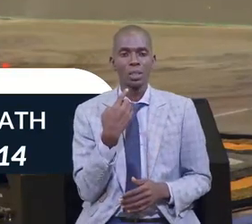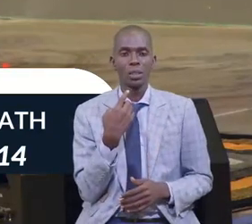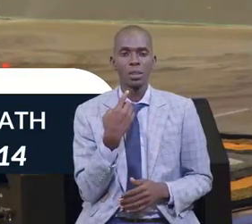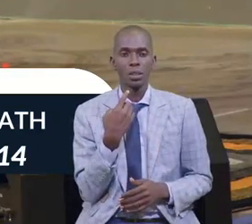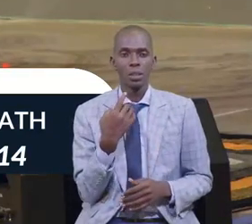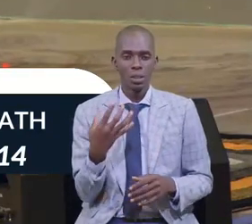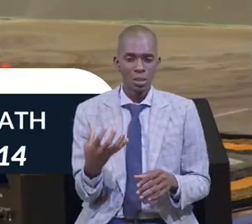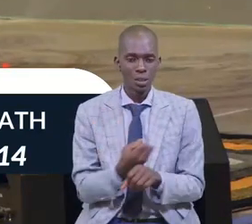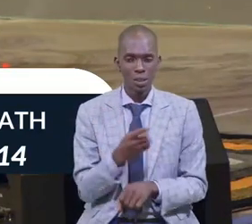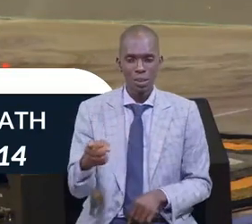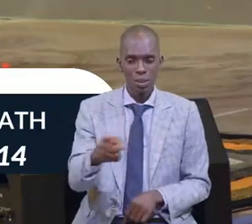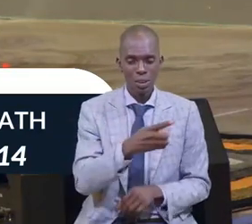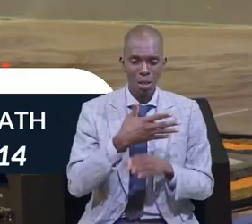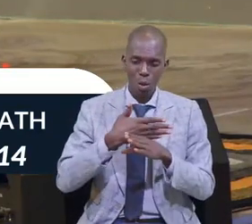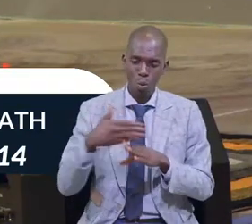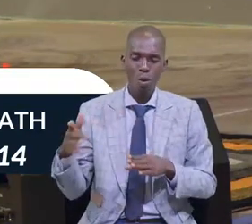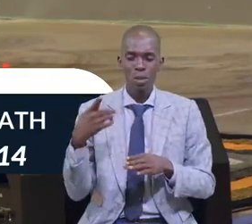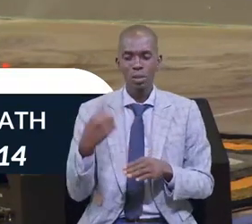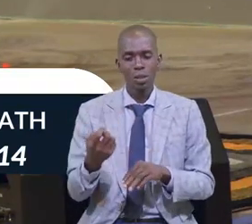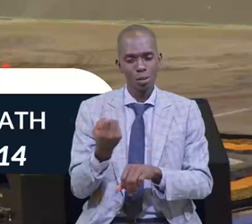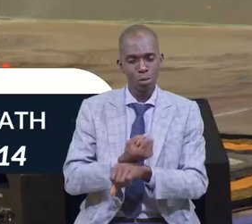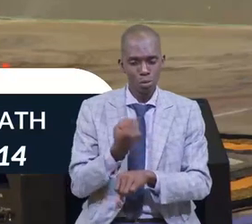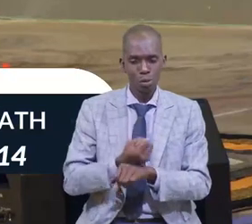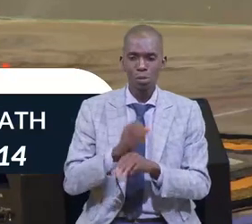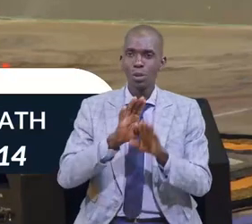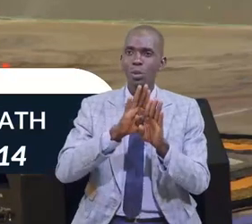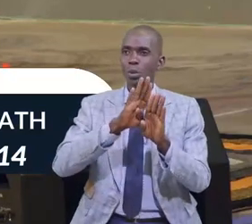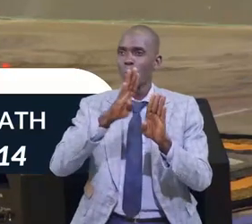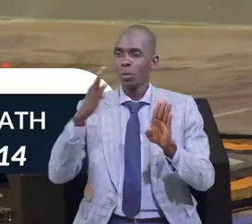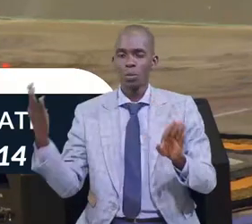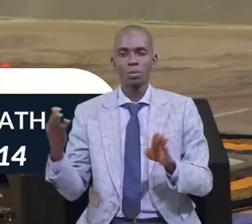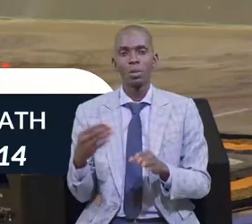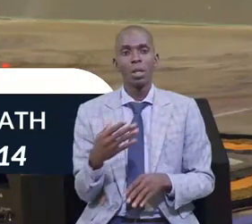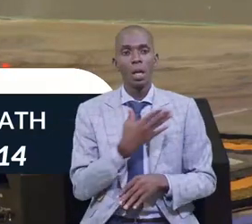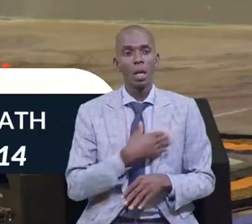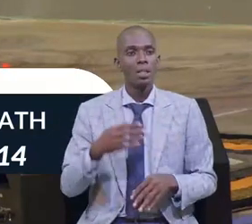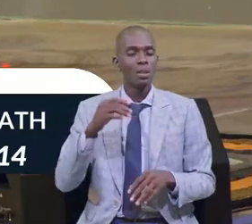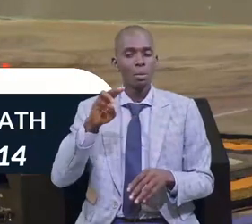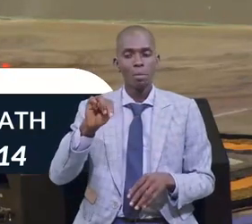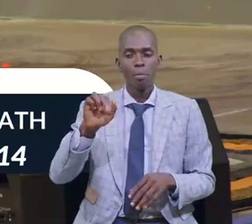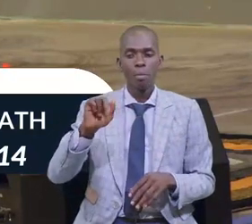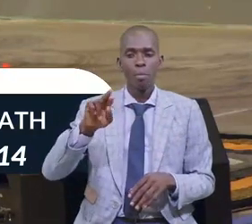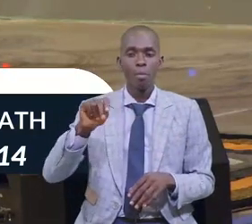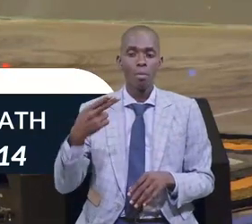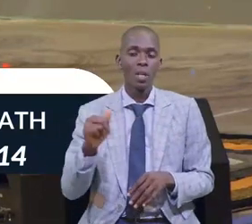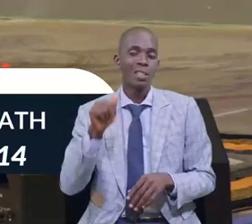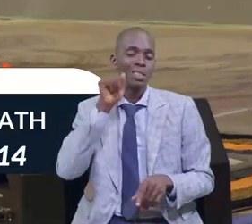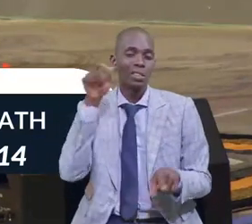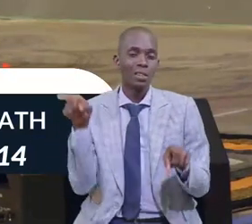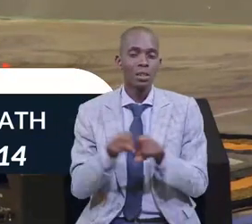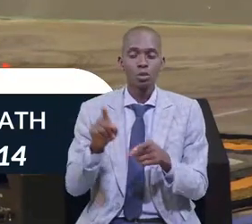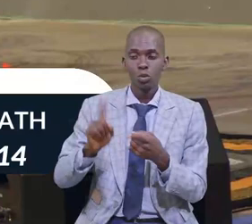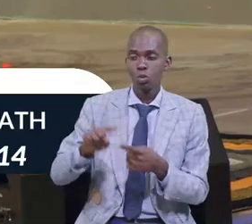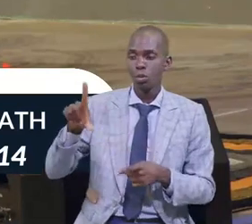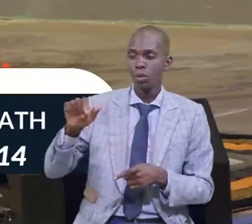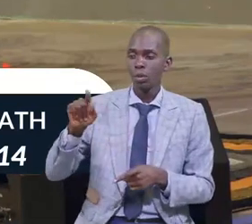39. Jésus dit, ôtez la pierre. Marthe, la sœur du mort,